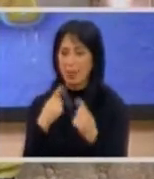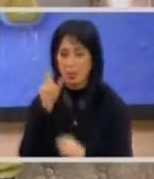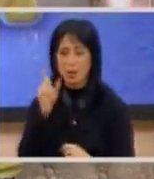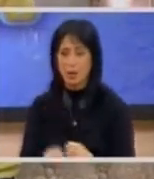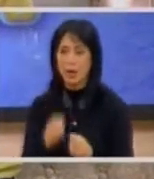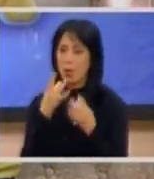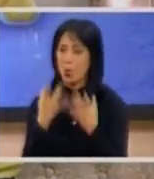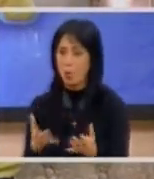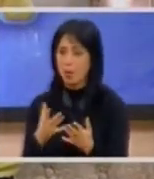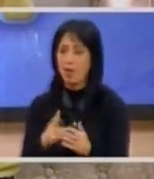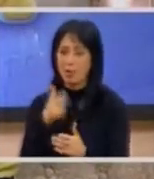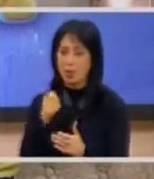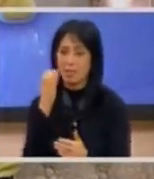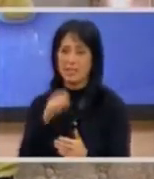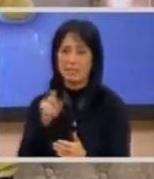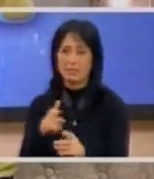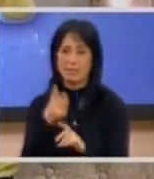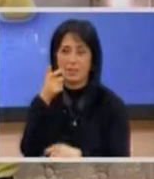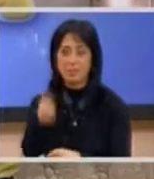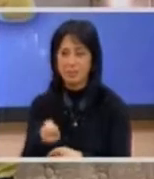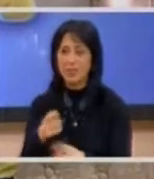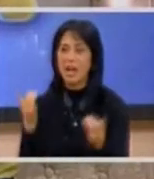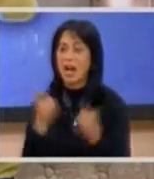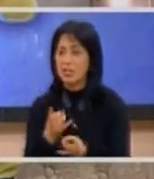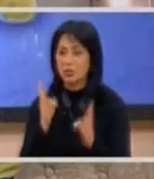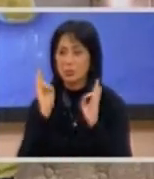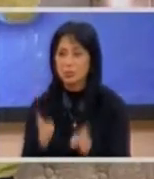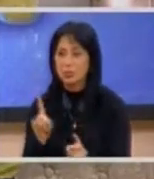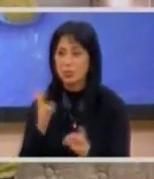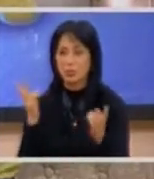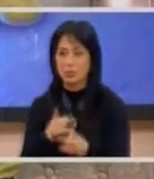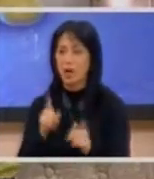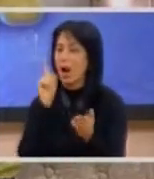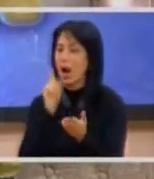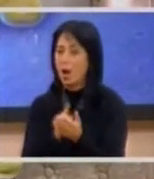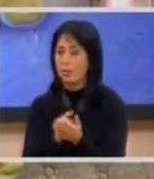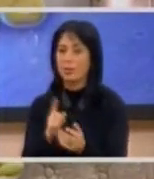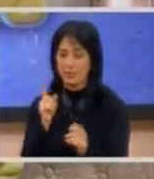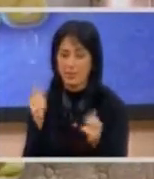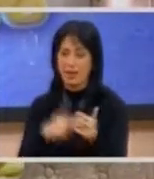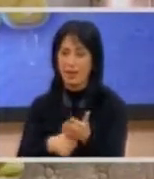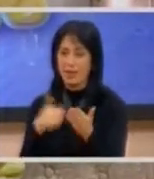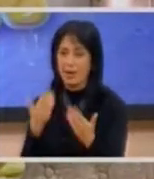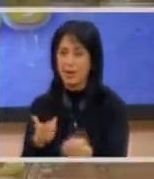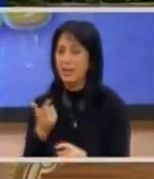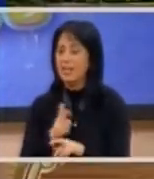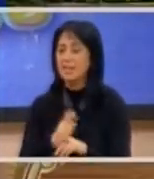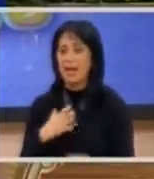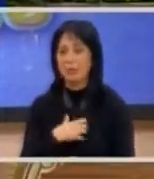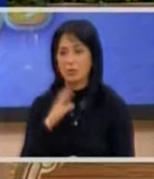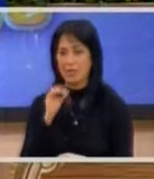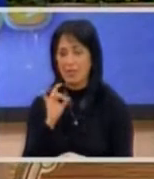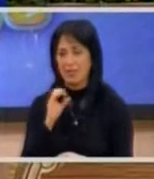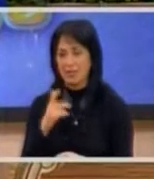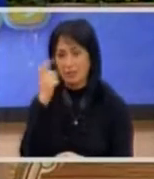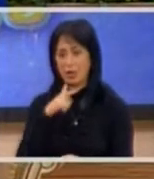უბრალოდ გააგზავნოთ მოკლე ტექსტური შეტყობინება გასაჭირის შესახებ და თქვენ აუცილებლად უმავე დაგეხმარებიან. ძალიან მნიშვნელოვანი სერვისია ბატონ